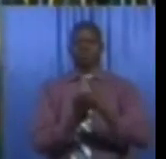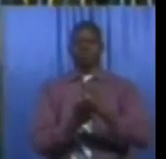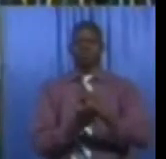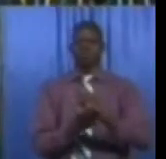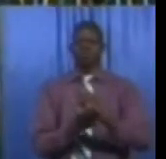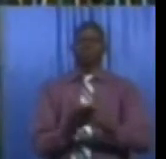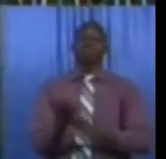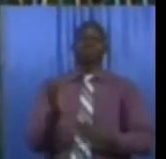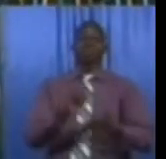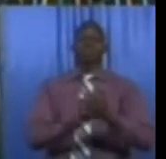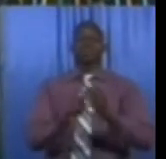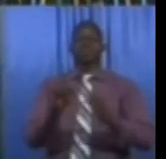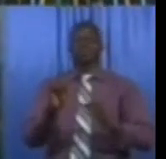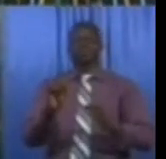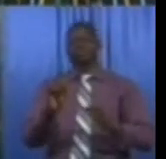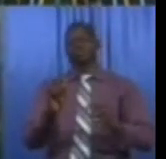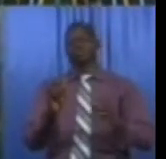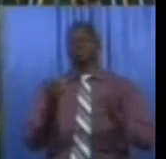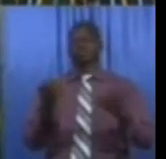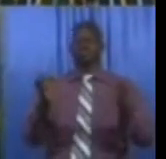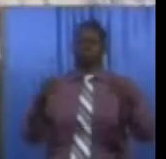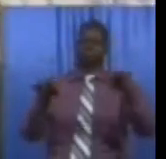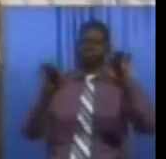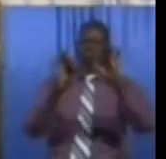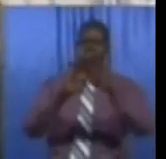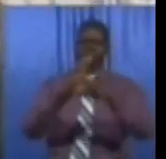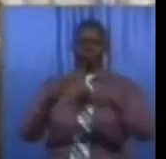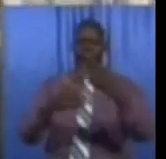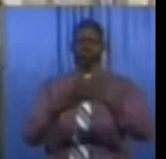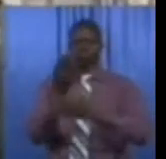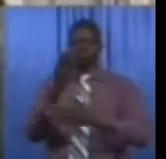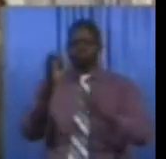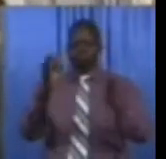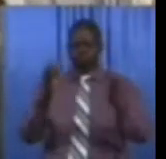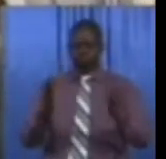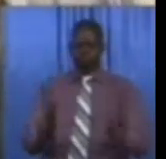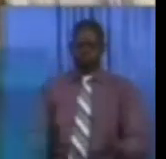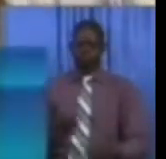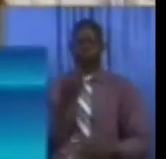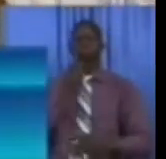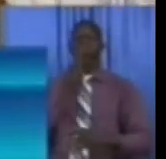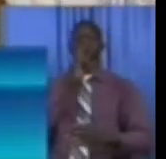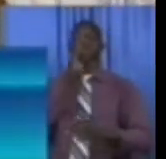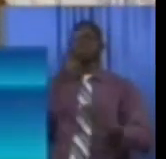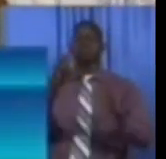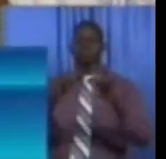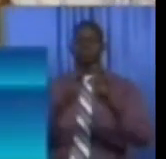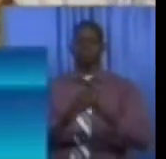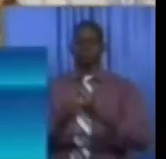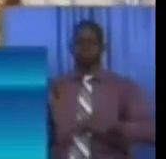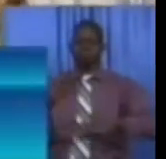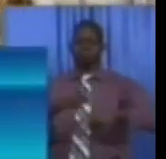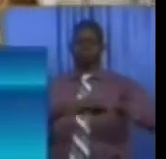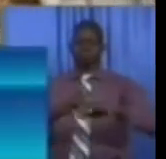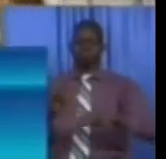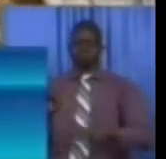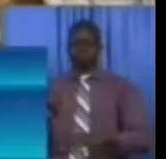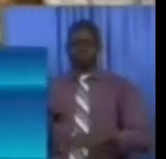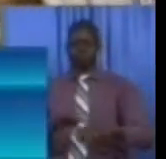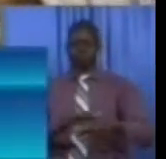C'est un acte patriotique et je pense que tous les Burkinabés doivent vraiment mettre l'accent sur